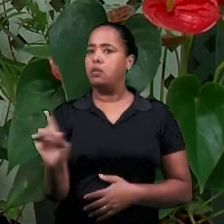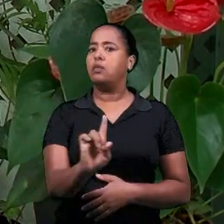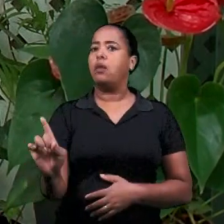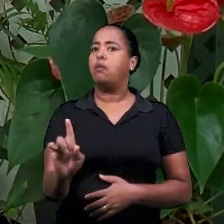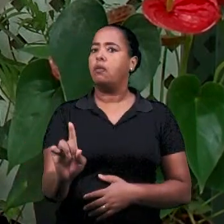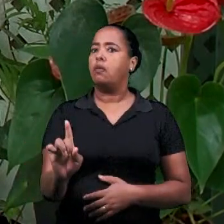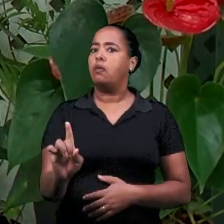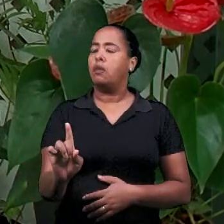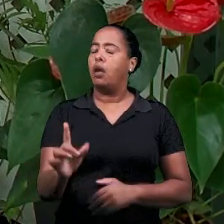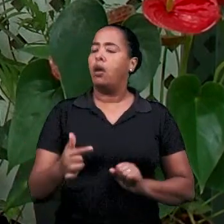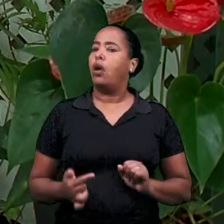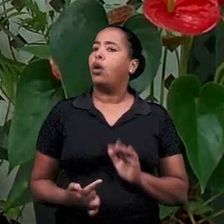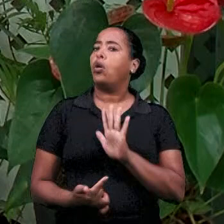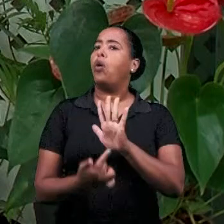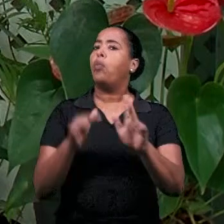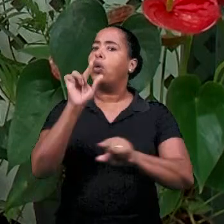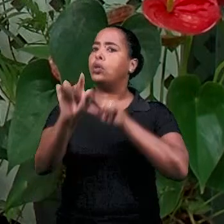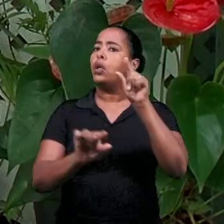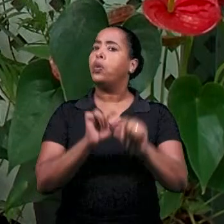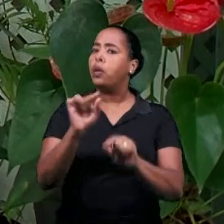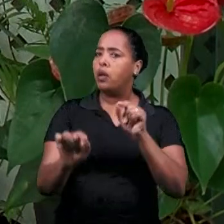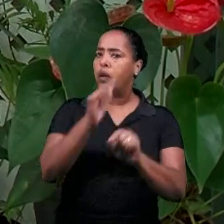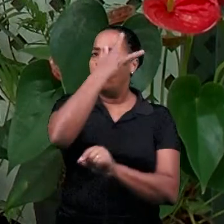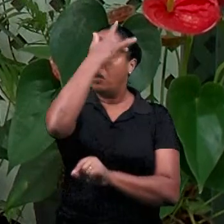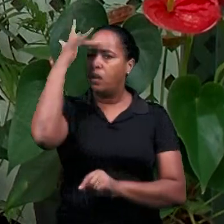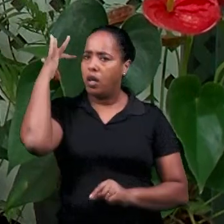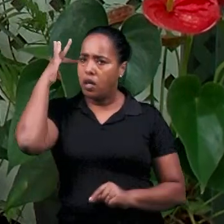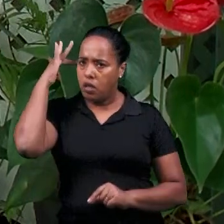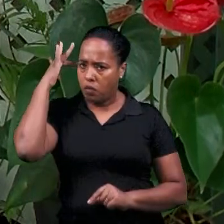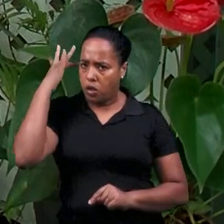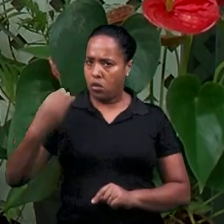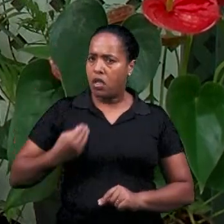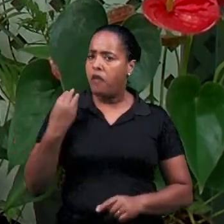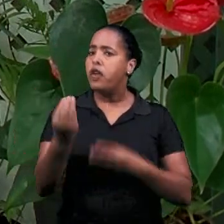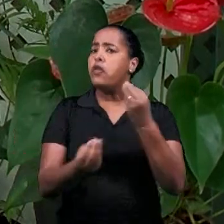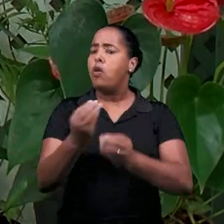mauvais. Je dis simplement que les personnes vivent